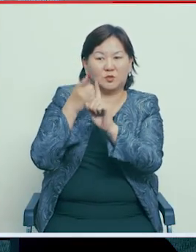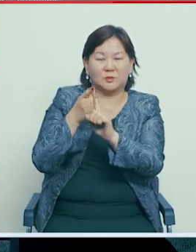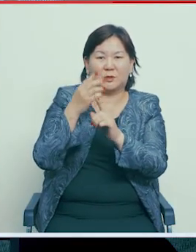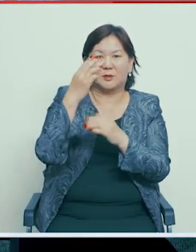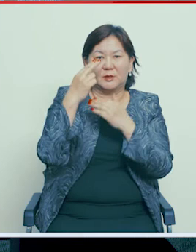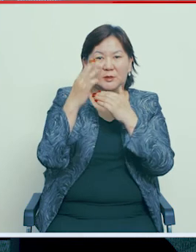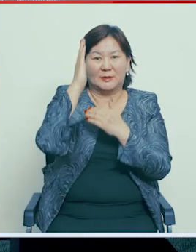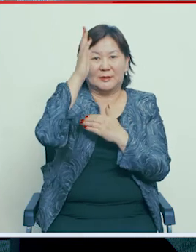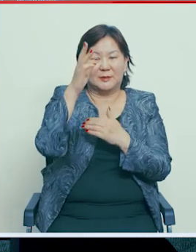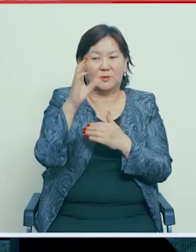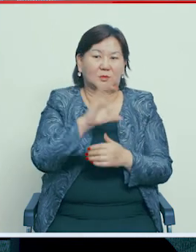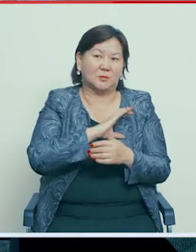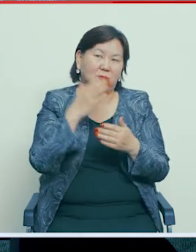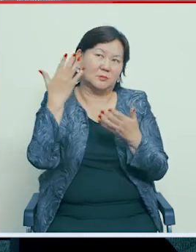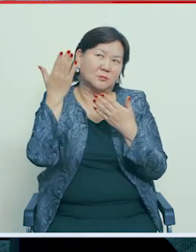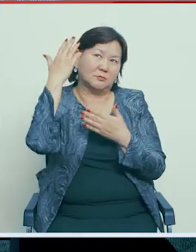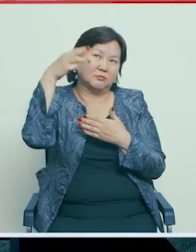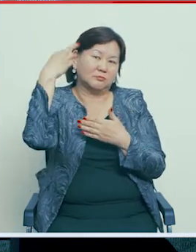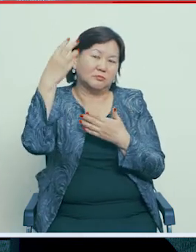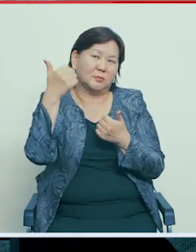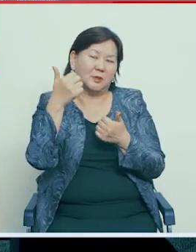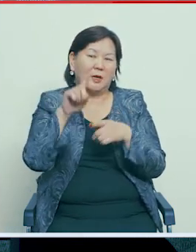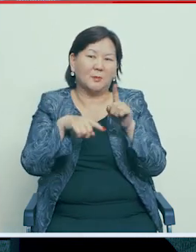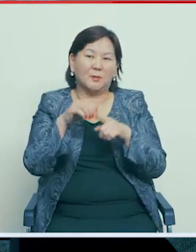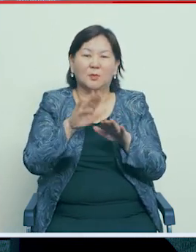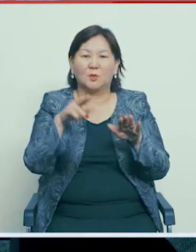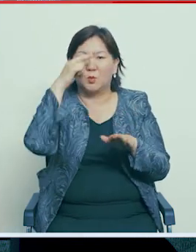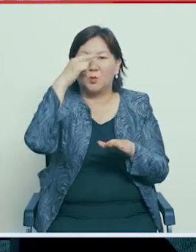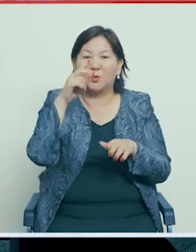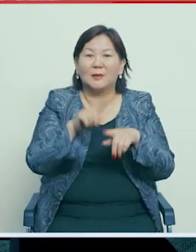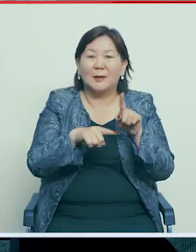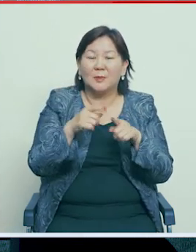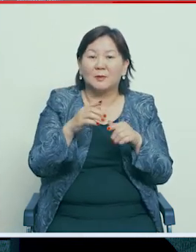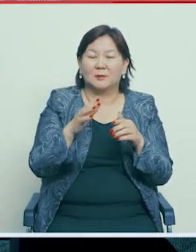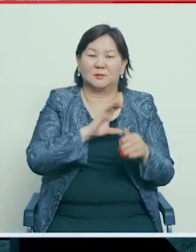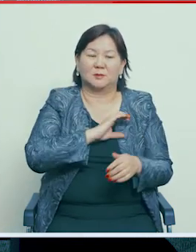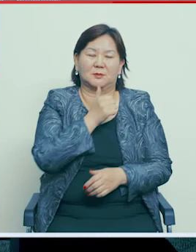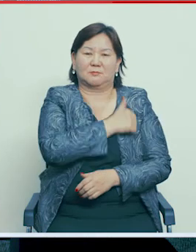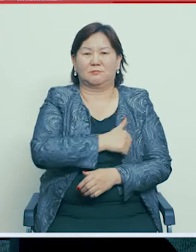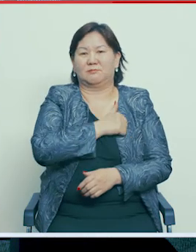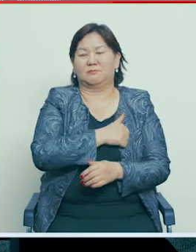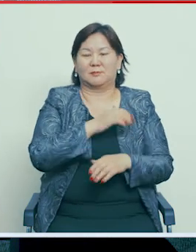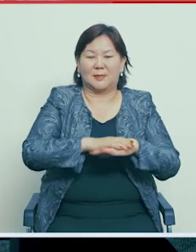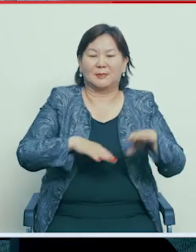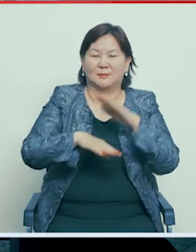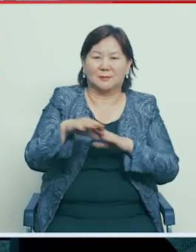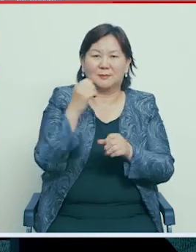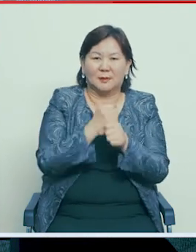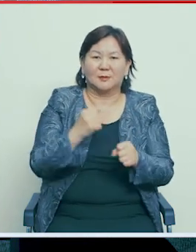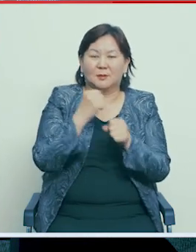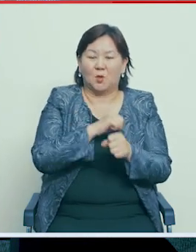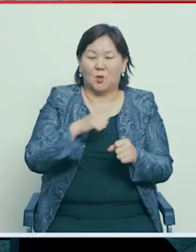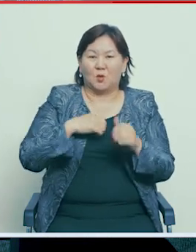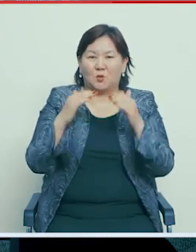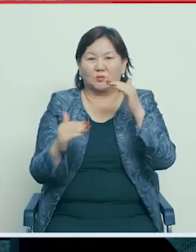ирээдүйг төсөөлөл аюу сэтгэл одоо миний хүүгийн хувьд бол аюу би бол одоо сүүлийн үед маш их өөдрөг байгаа. Энэ ажилд би гар буяа оролцоод өөрийнхөө